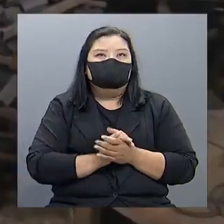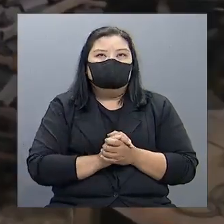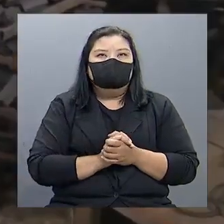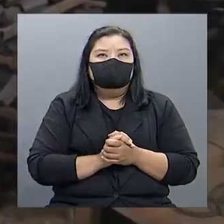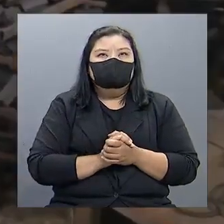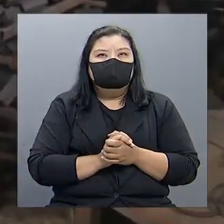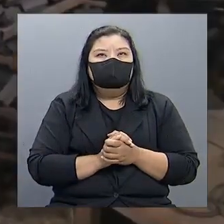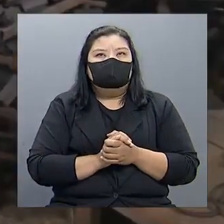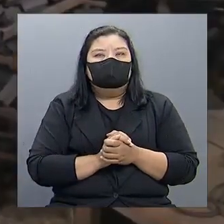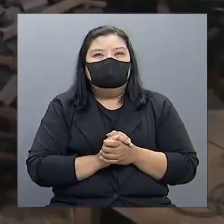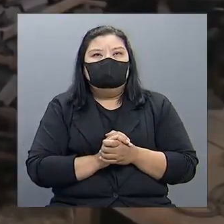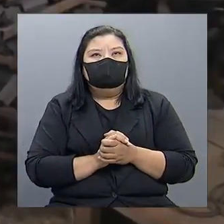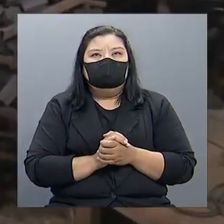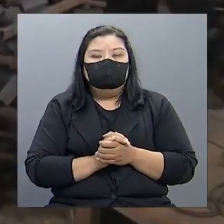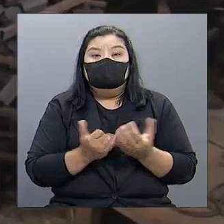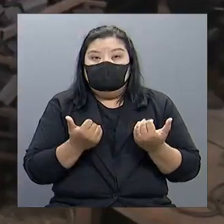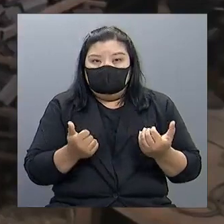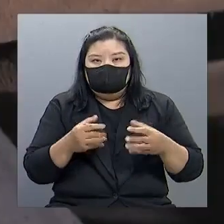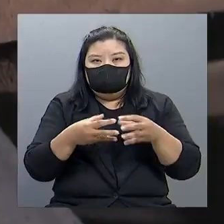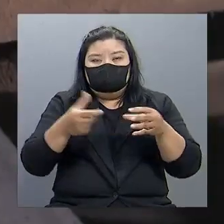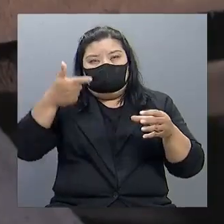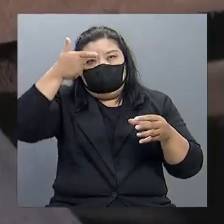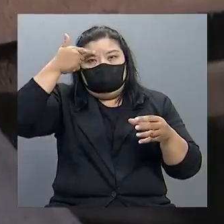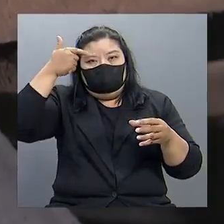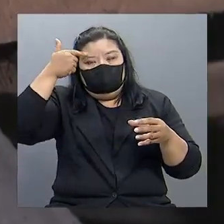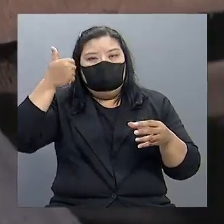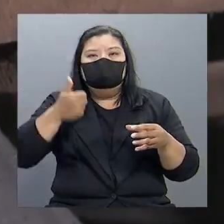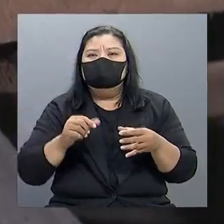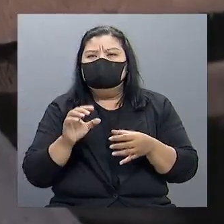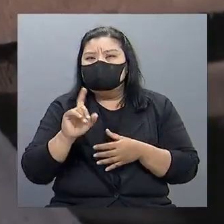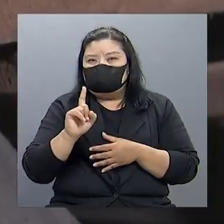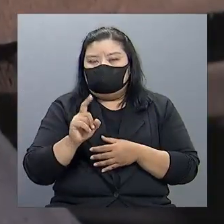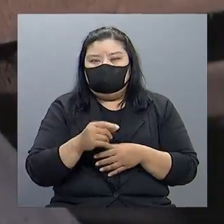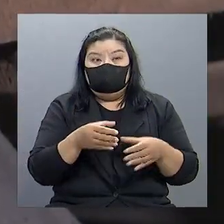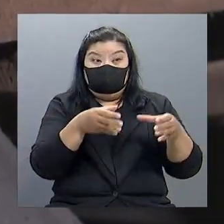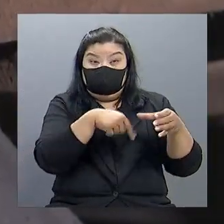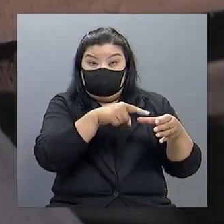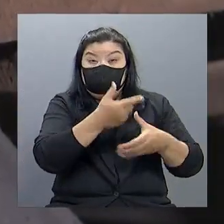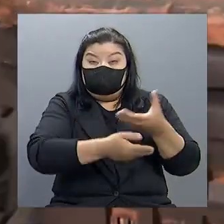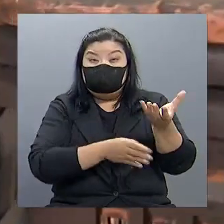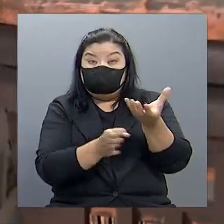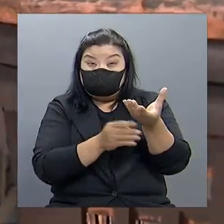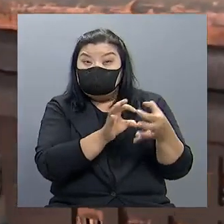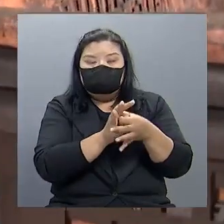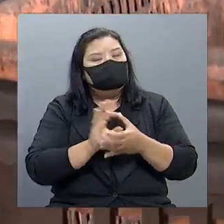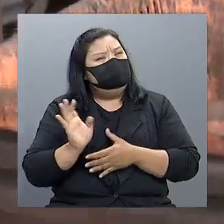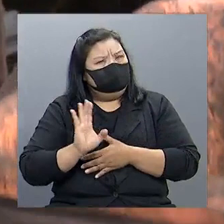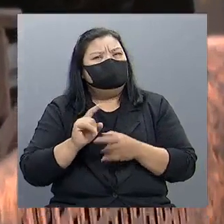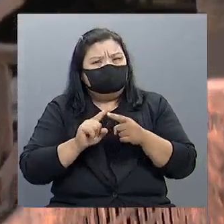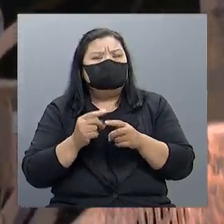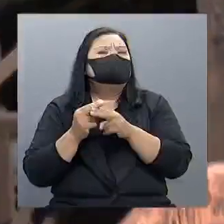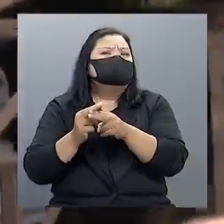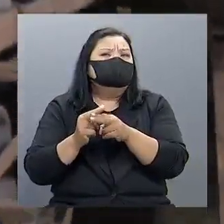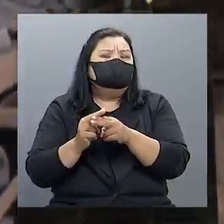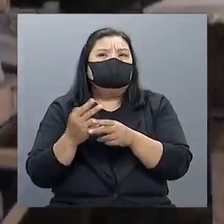ไม่มีแล้วตอนนี้ราคาถ่านที่มันแพงขึ้นเนี่ยก็ไม่ใช่เพราะเตาตัวนี้นะคะมันแพงมันเนื่องจากตัวของมันเองเนื่องจากการขาดแคล